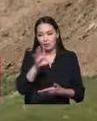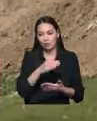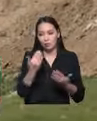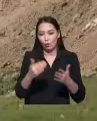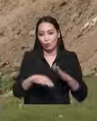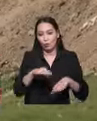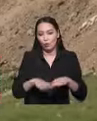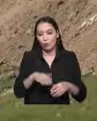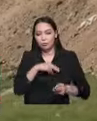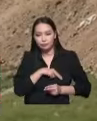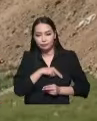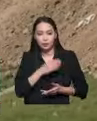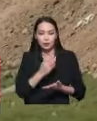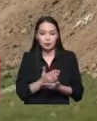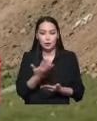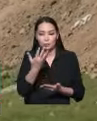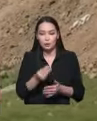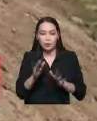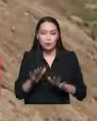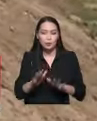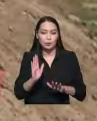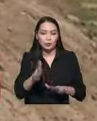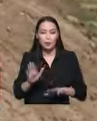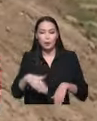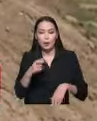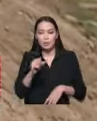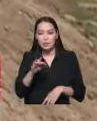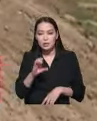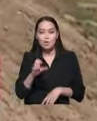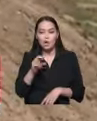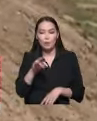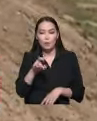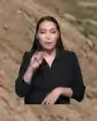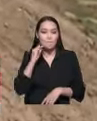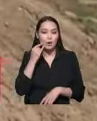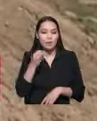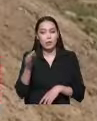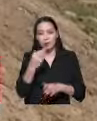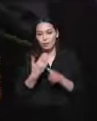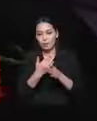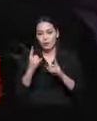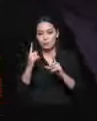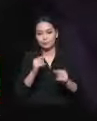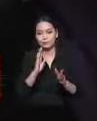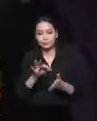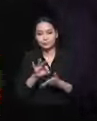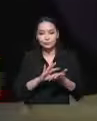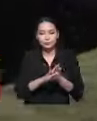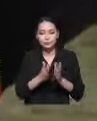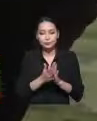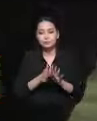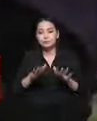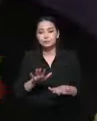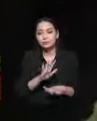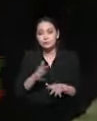Олар Атырауда 5 күн бойы болады. Бұған дейінде Батыс Қазақстан, Ақмола, Павлодар облыстарында көмекке жұмылған. Төтенше жағдайда ғана емес,